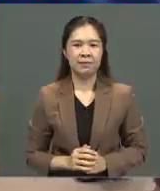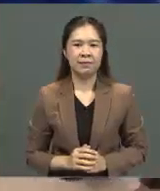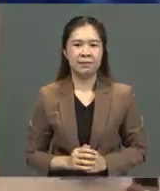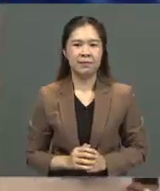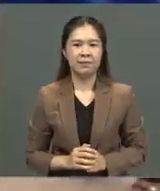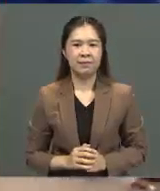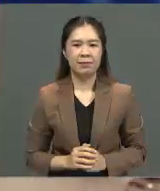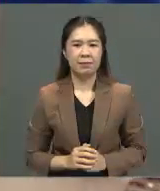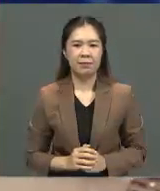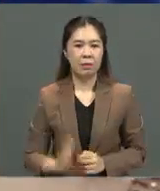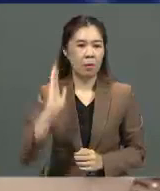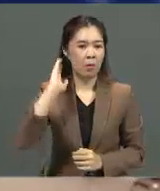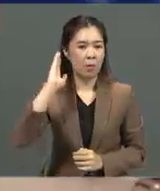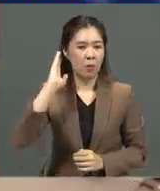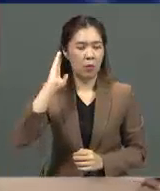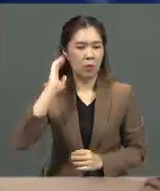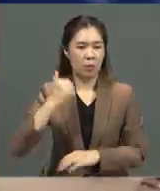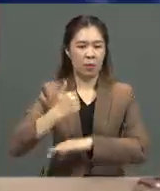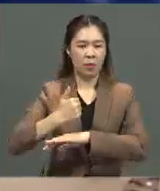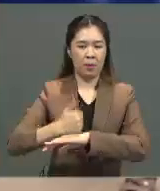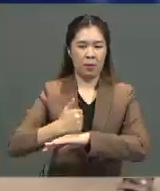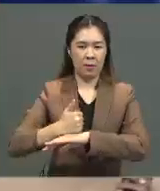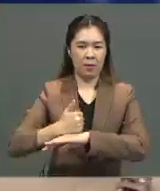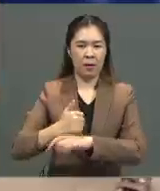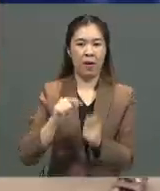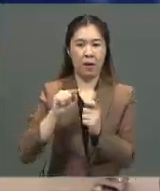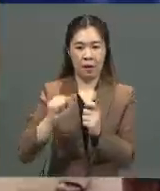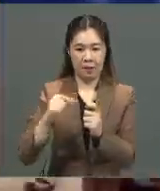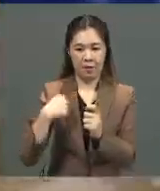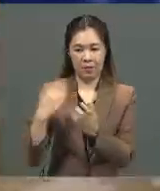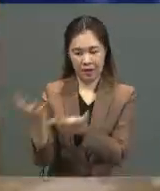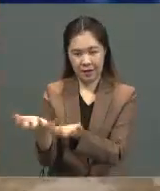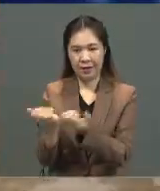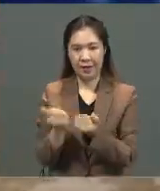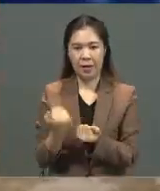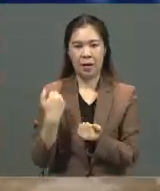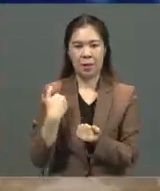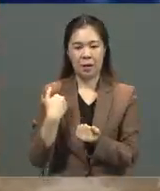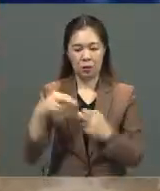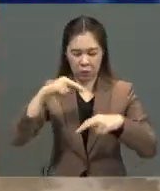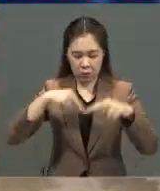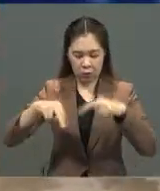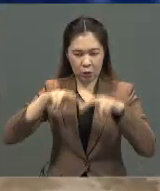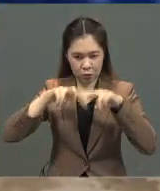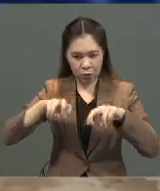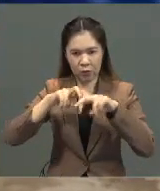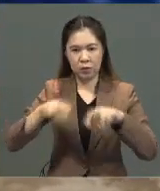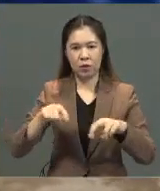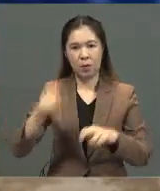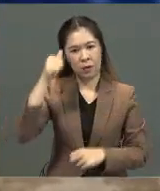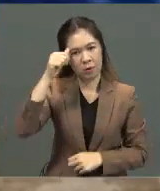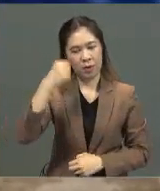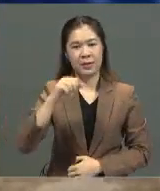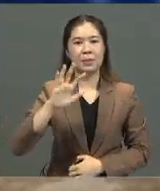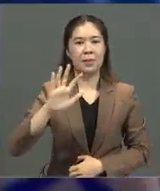ด้านนายณัฐพงษ์สุขวิสิทธิ์ในอำเภอเมืองสระแก้วก็ลงมารับหนังสือด้วยตัวเองพร้อมกับรับปากว่าจะเร่งตรวจสอบเรื่องนี้ภายใน15วันแ